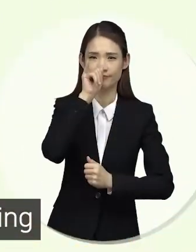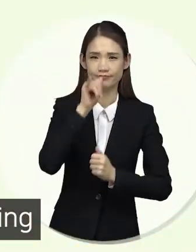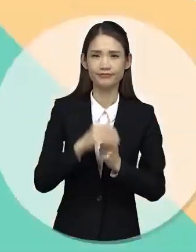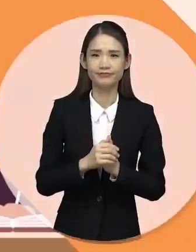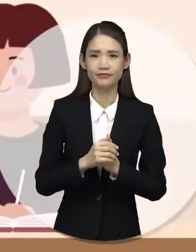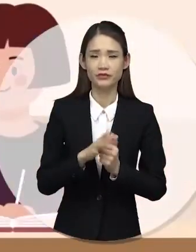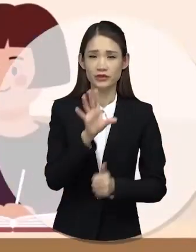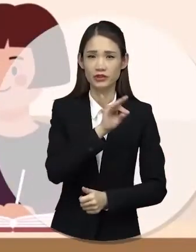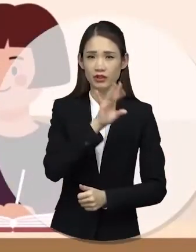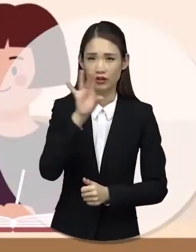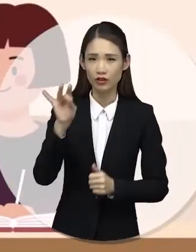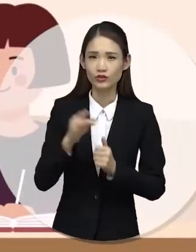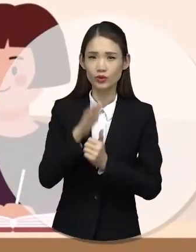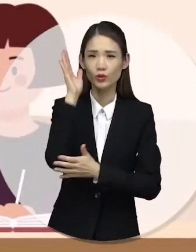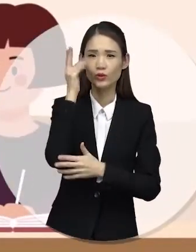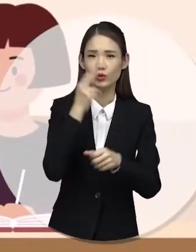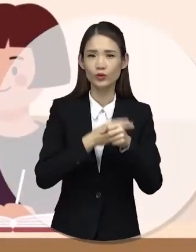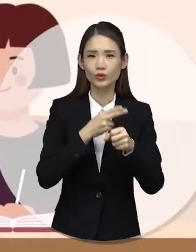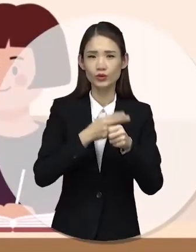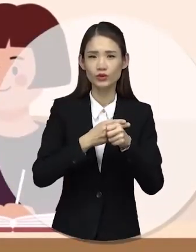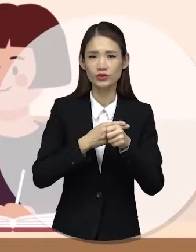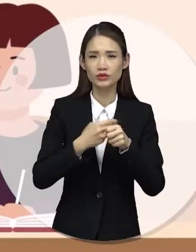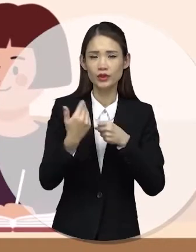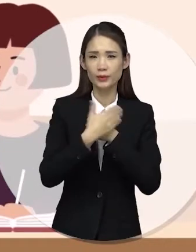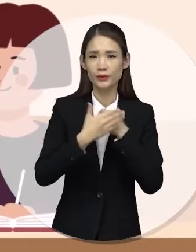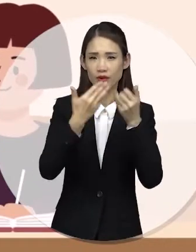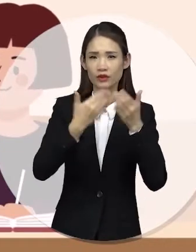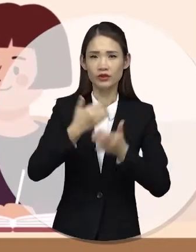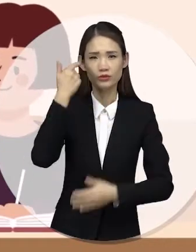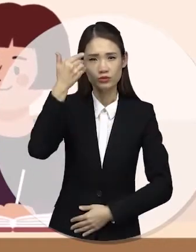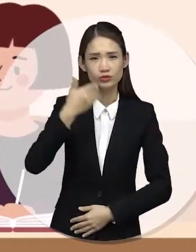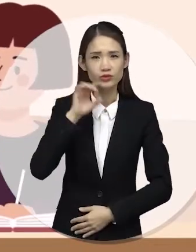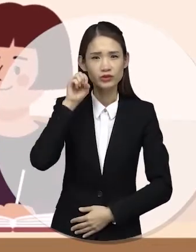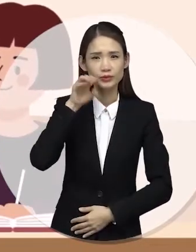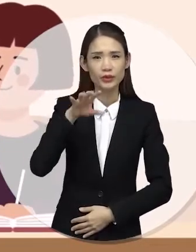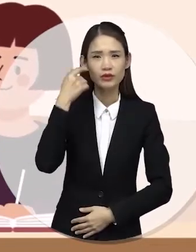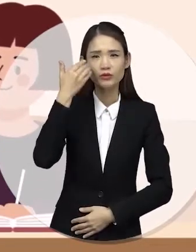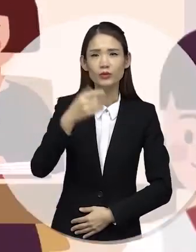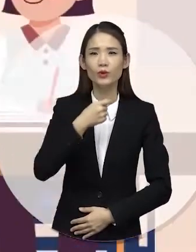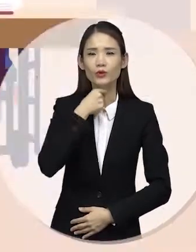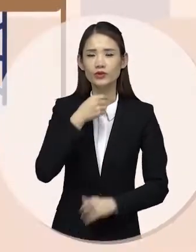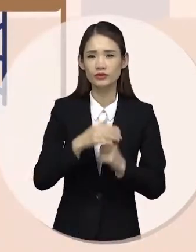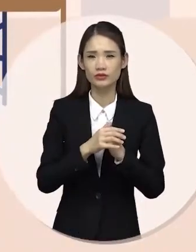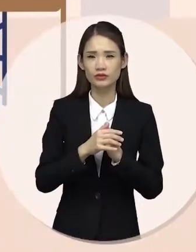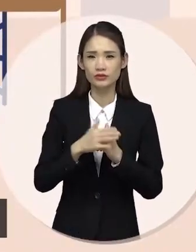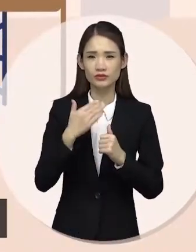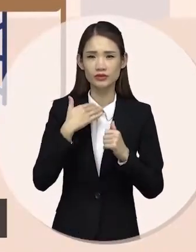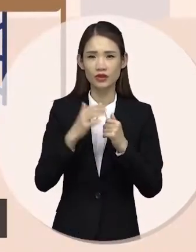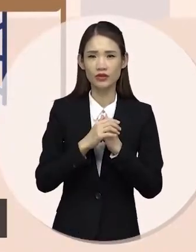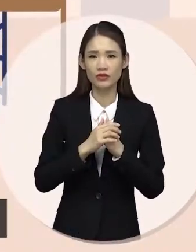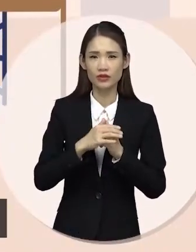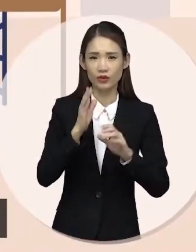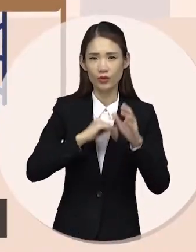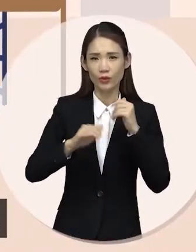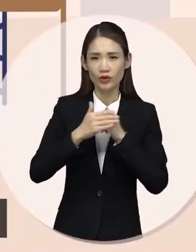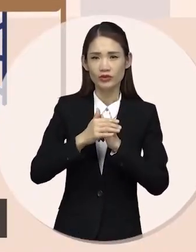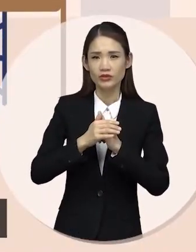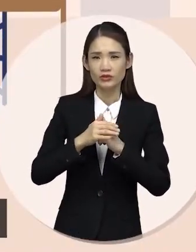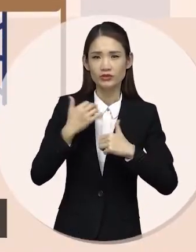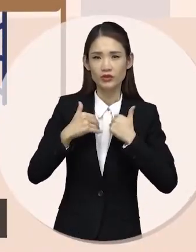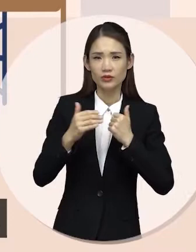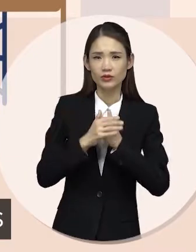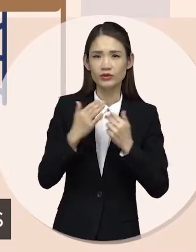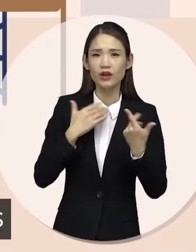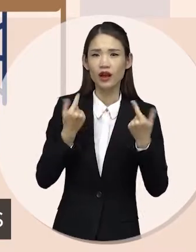합니다. 때로는 교수님의 이상한 배려에 대해 질문을 던져야 할 때가 생깁니다. 제가 게임의 보너스 상품이